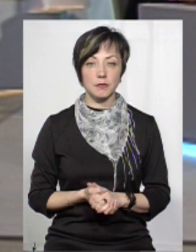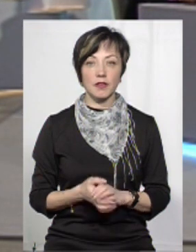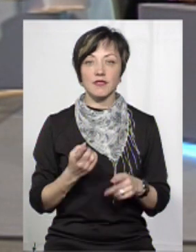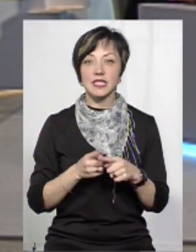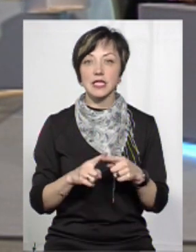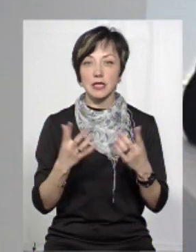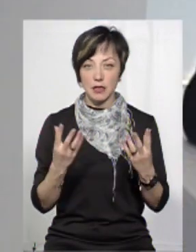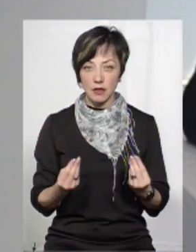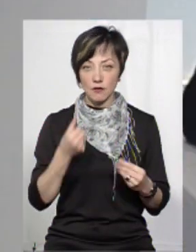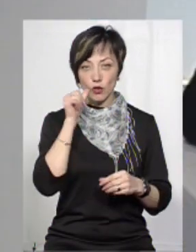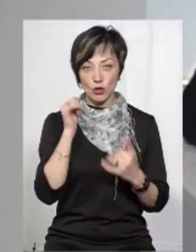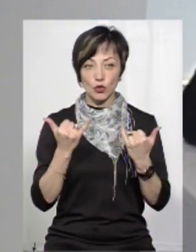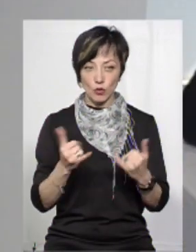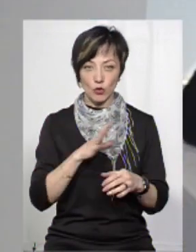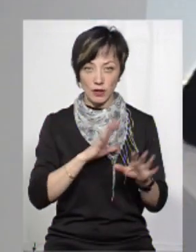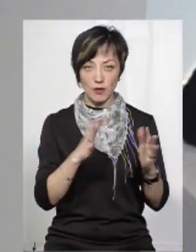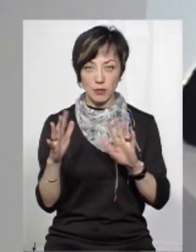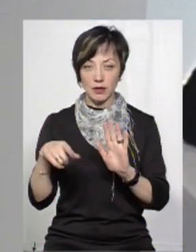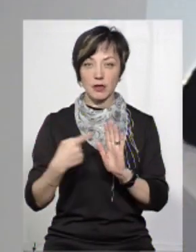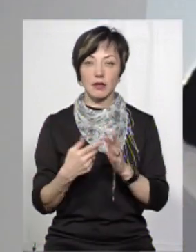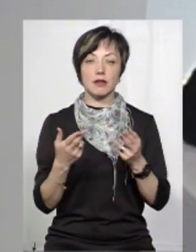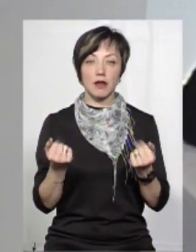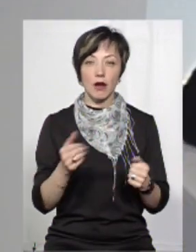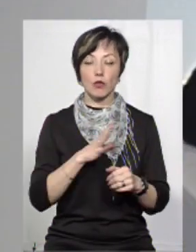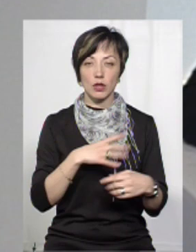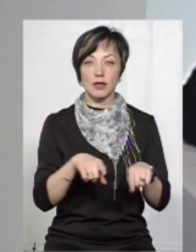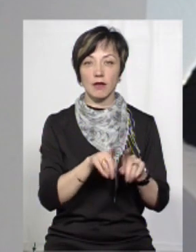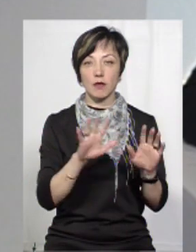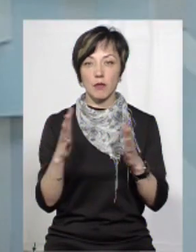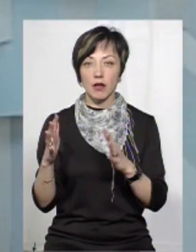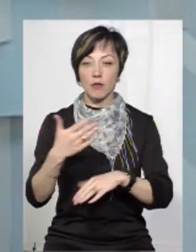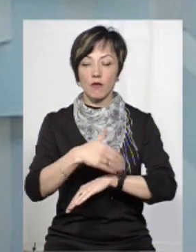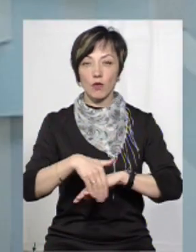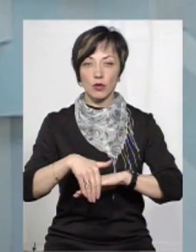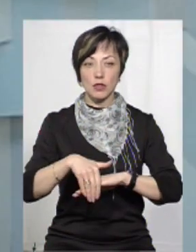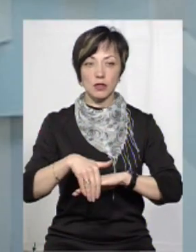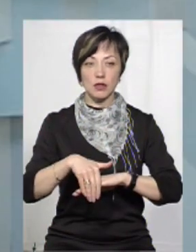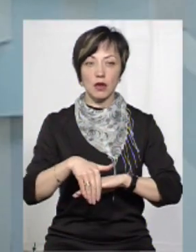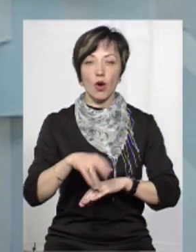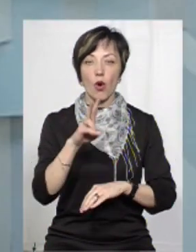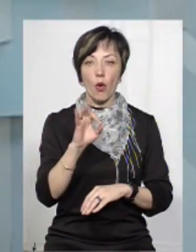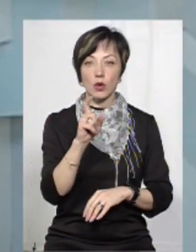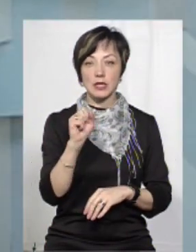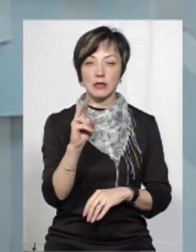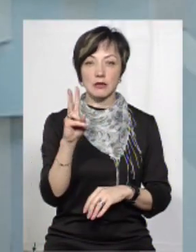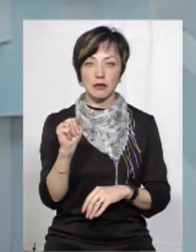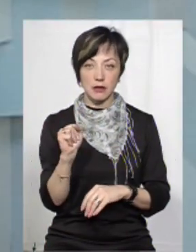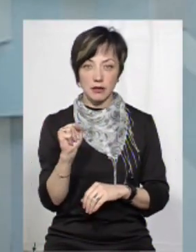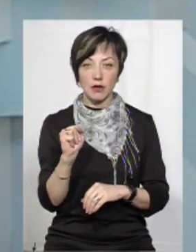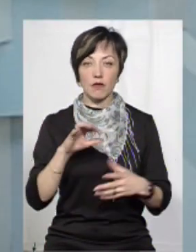в ці дні. Вчора, сьогодні були такі випадки? Так, да, були такі випадок по вулиці